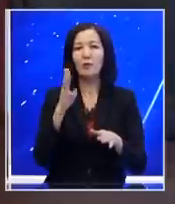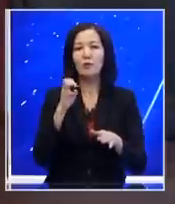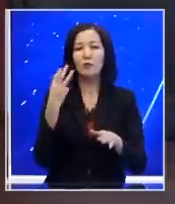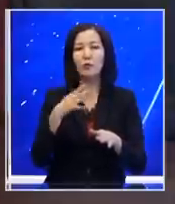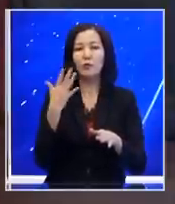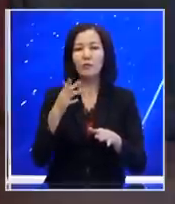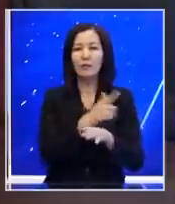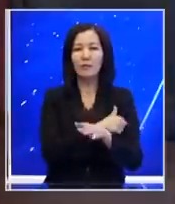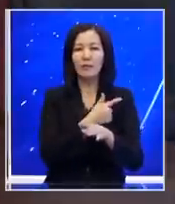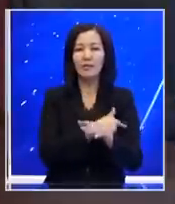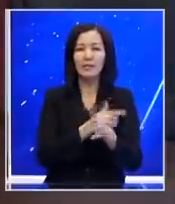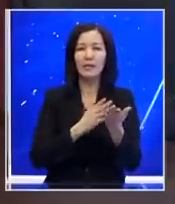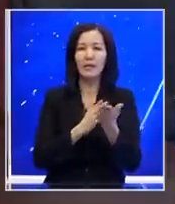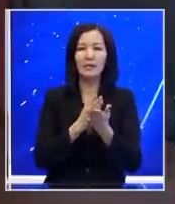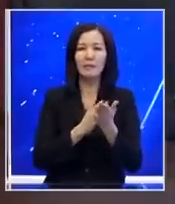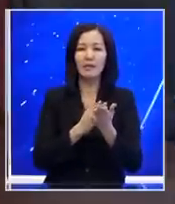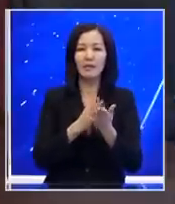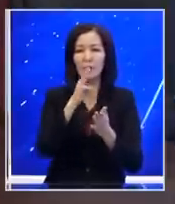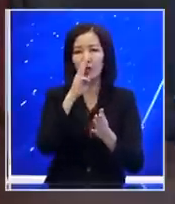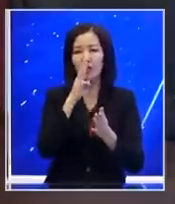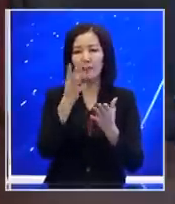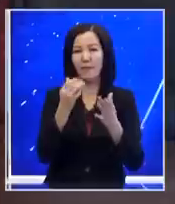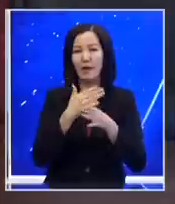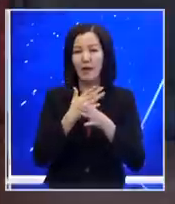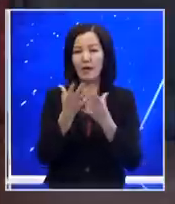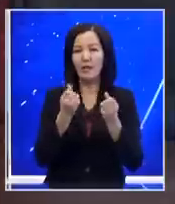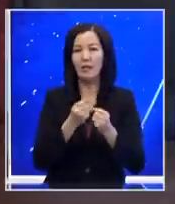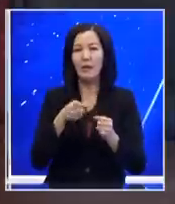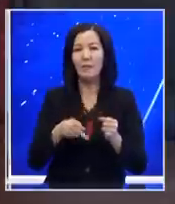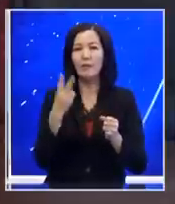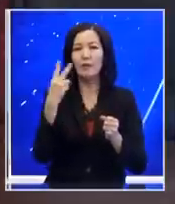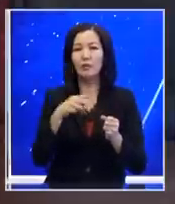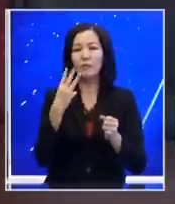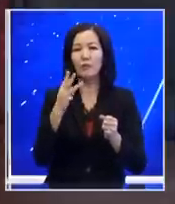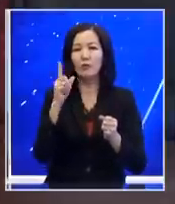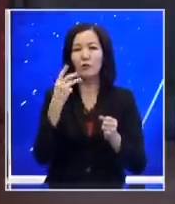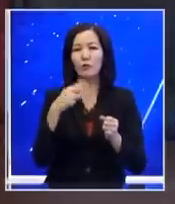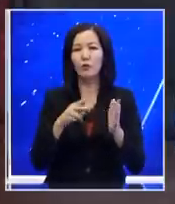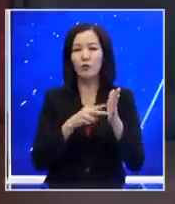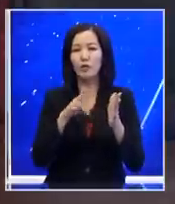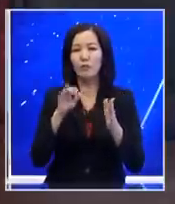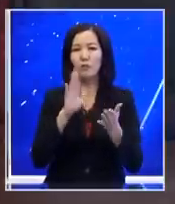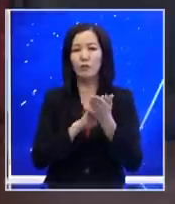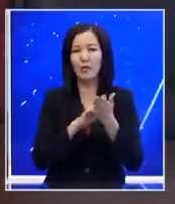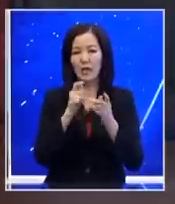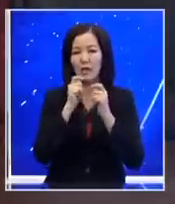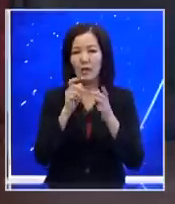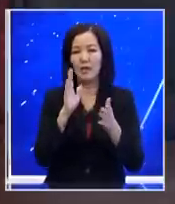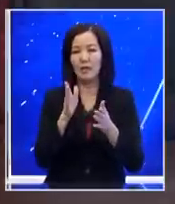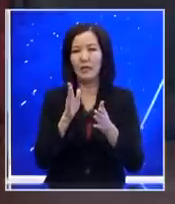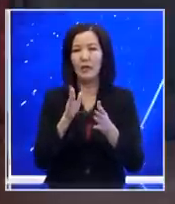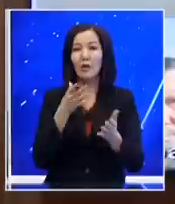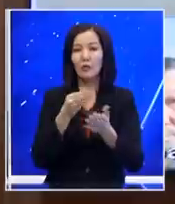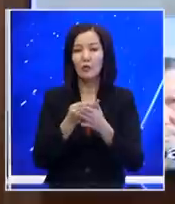1335 медицина жұмыскері жәрдемақы алады. 1023 адам сіз бөлген 137 миллион теңге сыйақы алады. Төлемдер жасалып